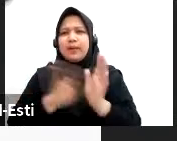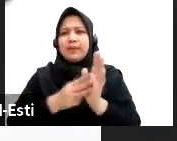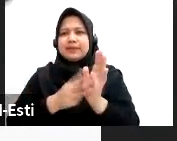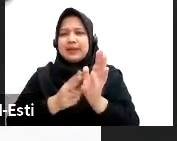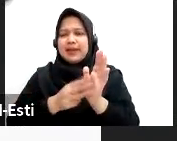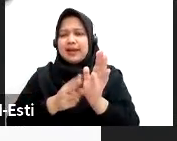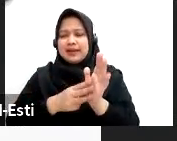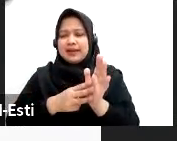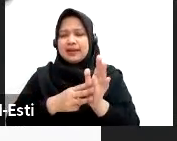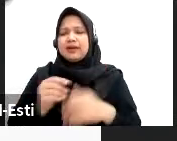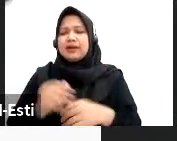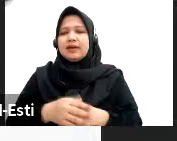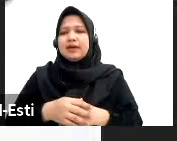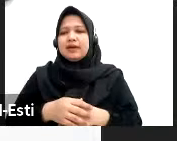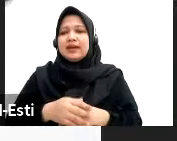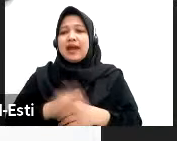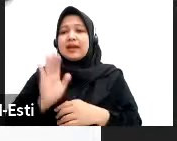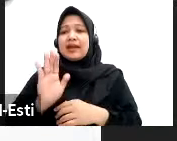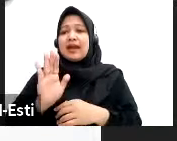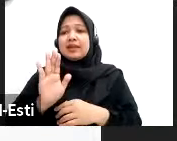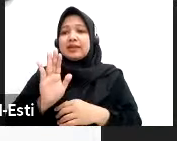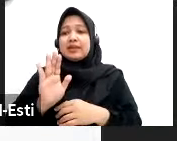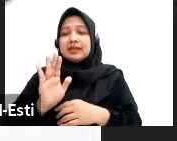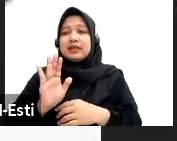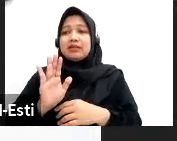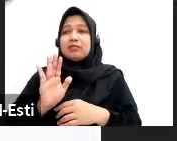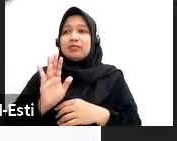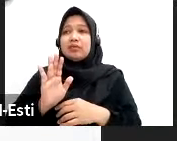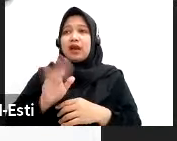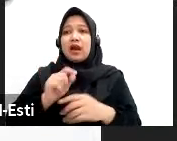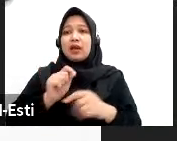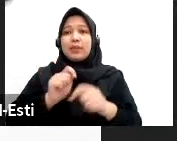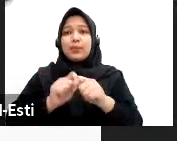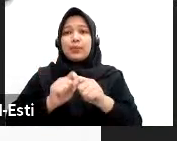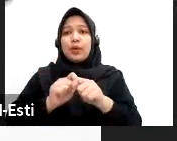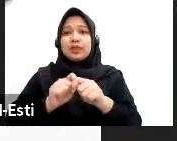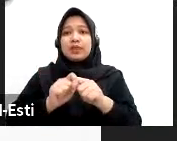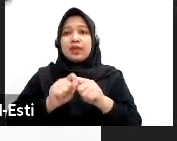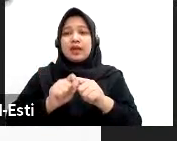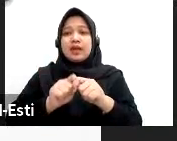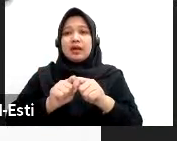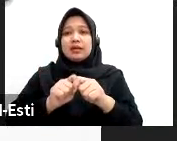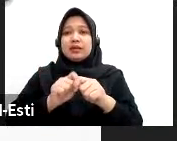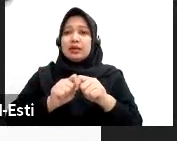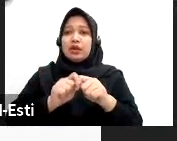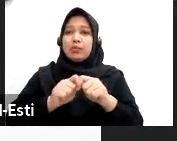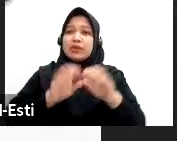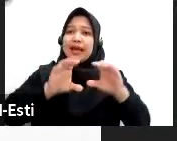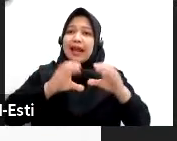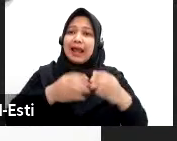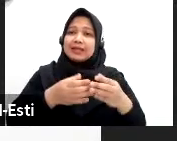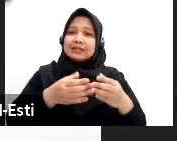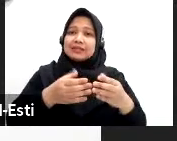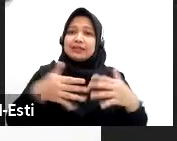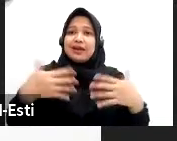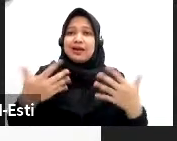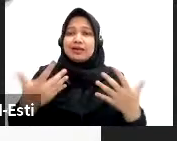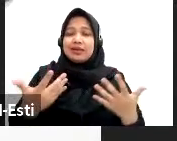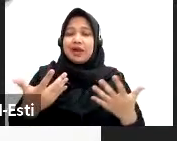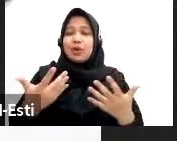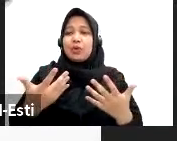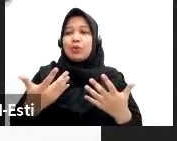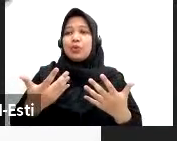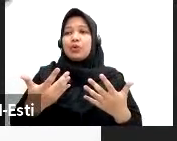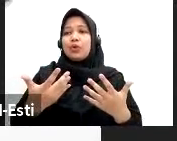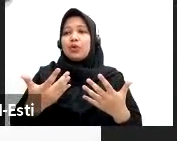nah nanti di dalamnya Apakah akan dibuat seperti kelas-kelas gitu atau yang duduk di